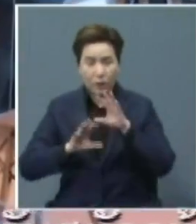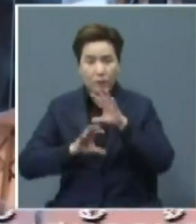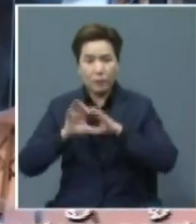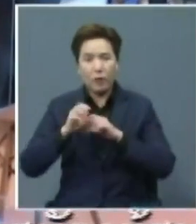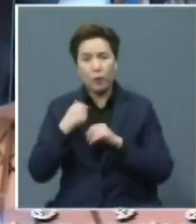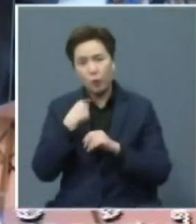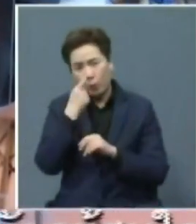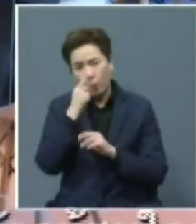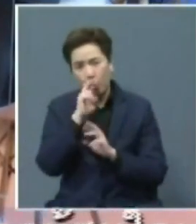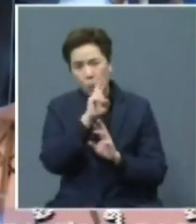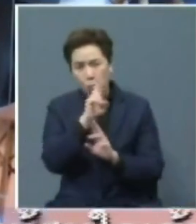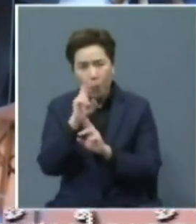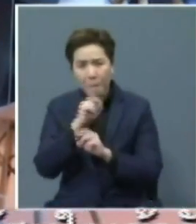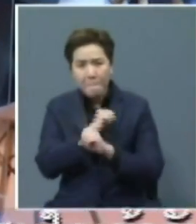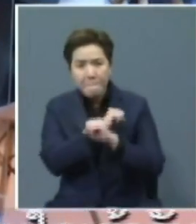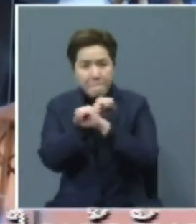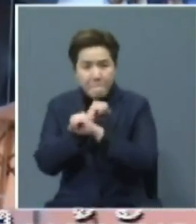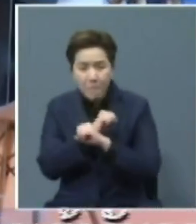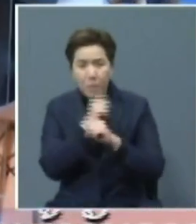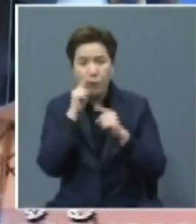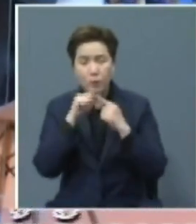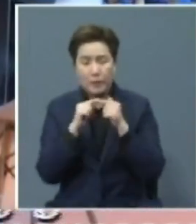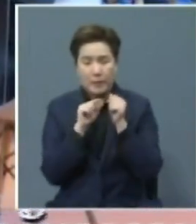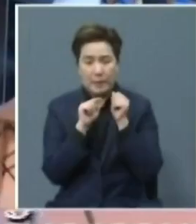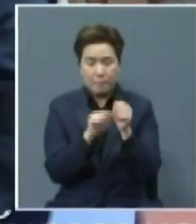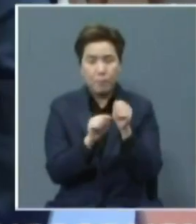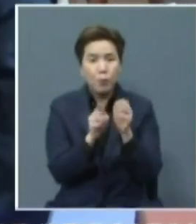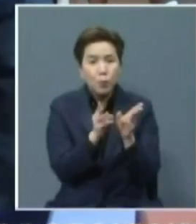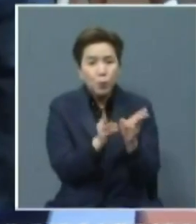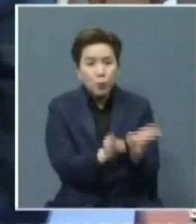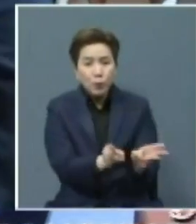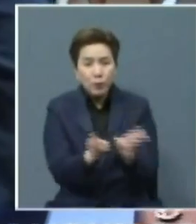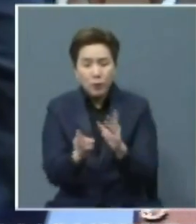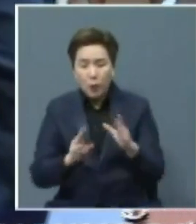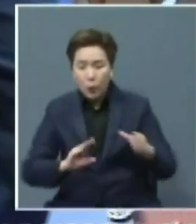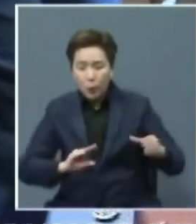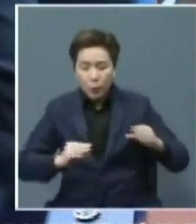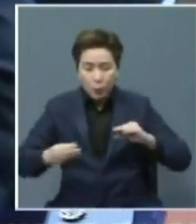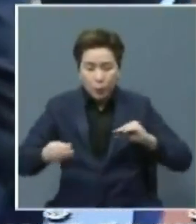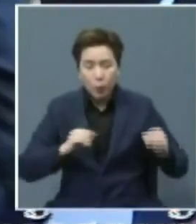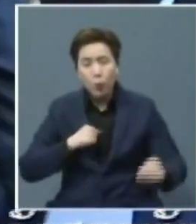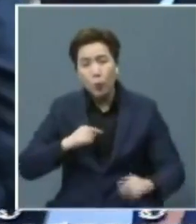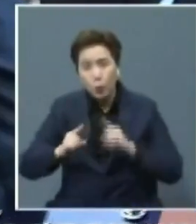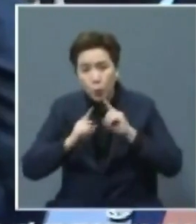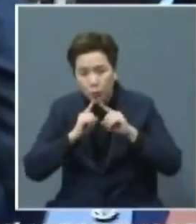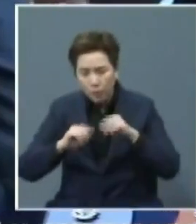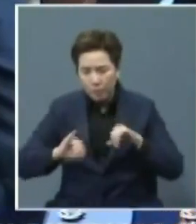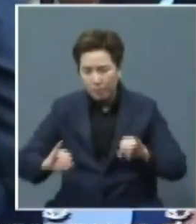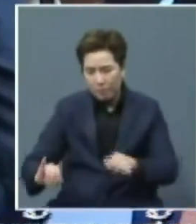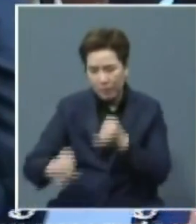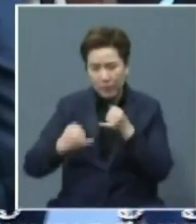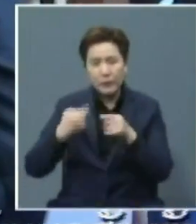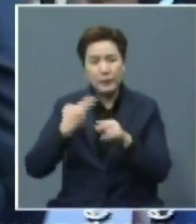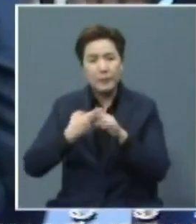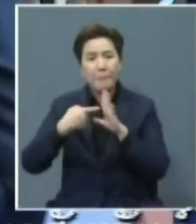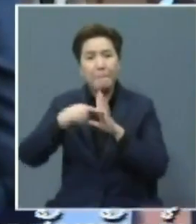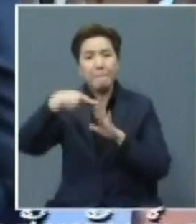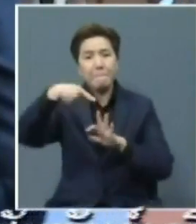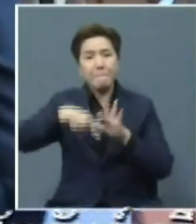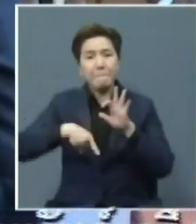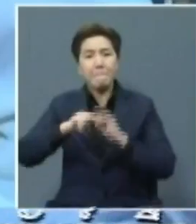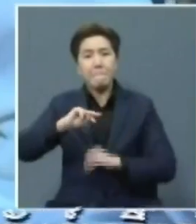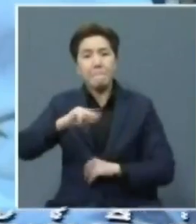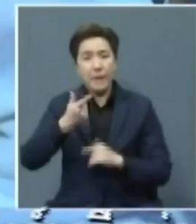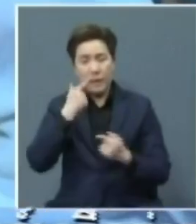าตรการเฝ้าระวังป้องกันค่ะโดยสั่งการให้อำเภอใช้กลไกการไกล่เกลี่ยและประนอมข้อพิพาททางแพ่งตามกฎหม